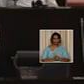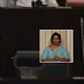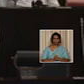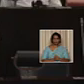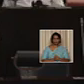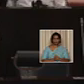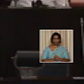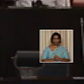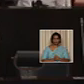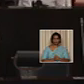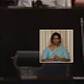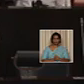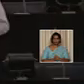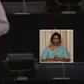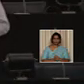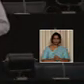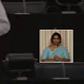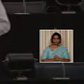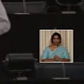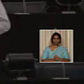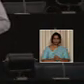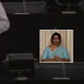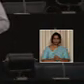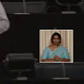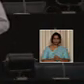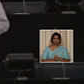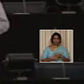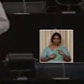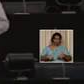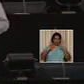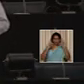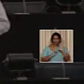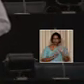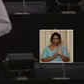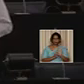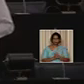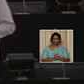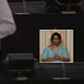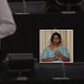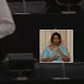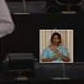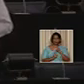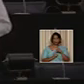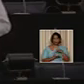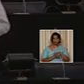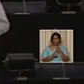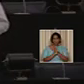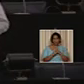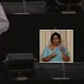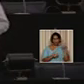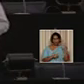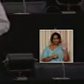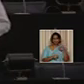තිබුණේ මම එතෙන්දී මම තර්ක කරන්න යන්නේ නැහැ ගම්පහ දිස්ත්‍රික්කයේ ආපෝට් එක තියෙනවා වශයෙන් අපිට